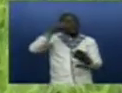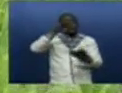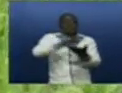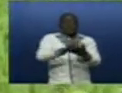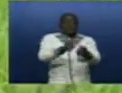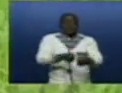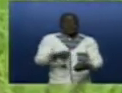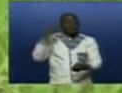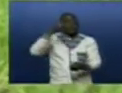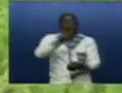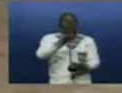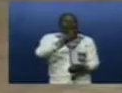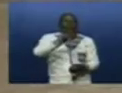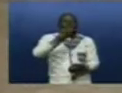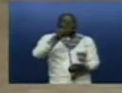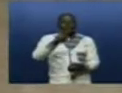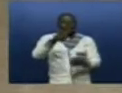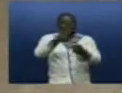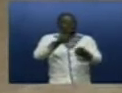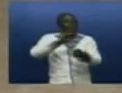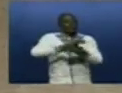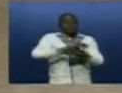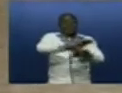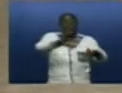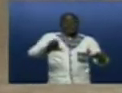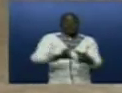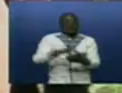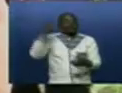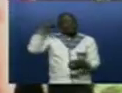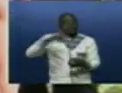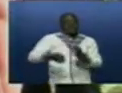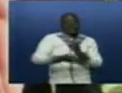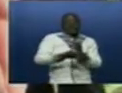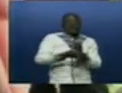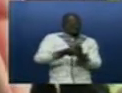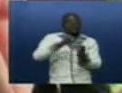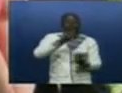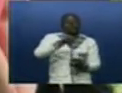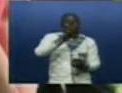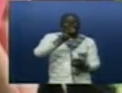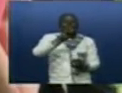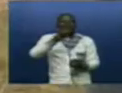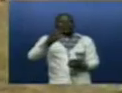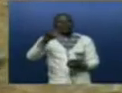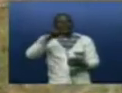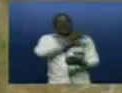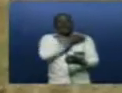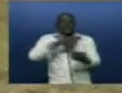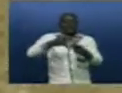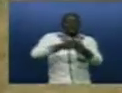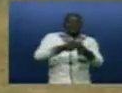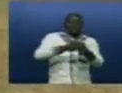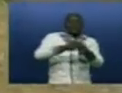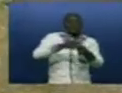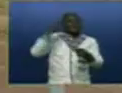Komandougou, ceux du champ de combinaison des innovations agroécologiques de Boudangou et le tronçon de la piste à bétail de